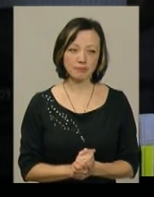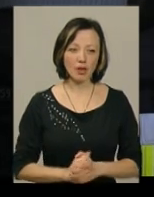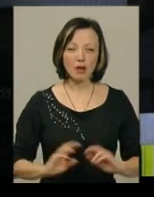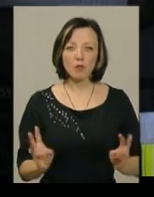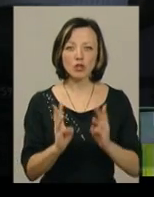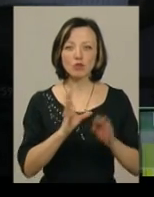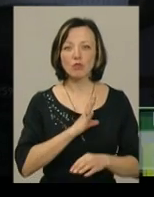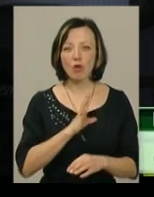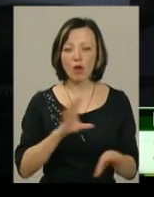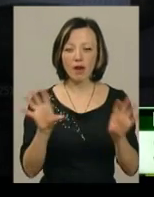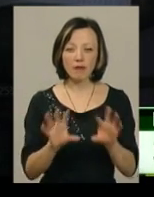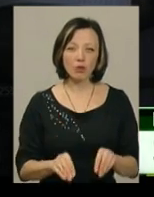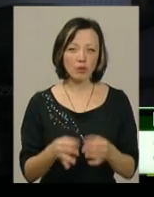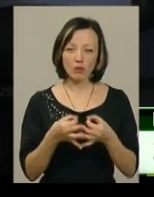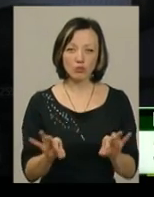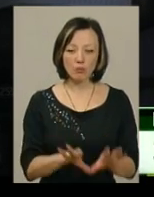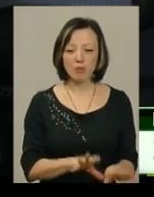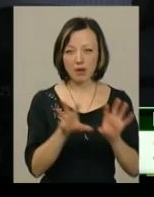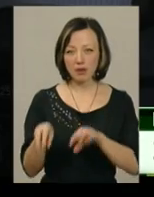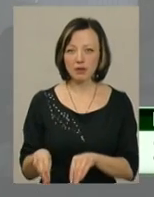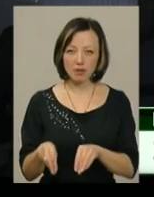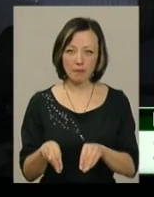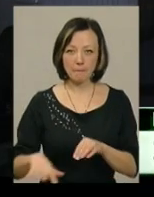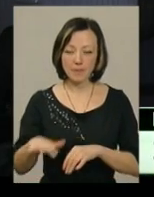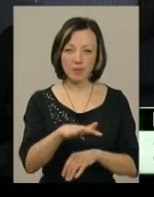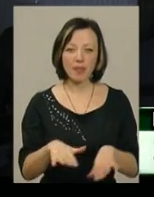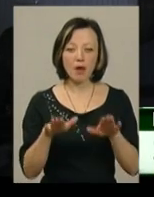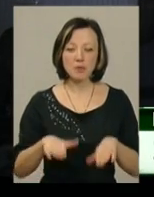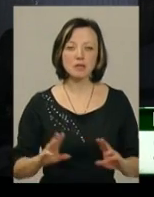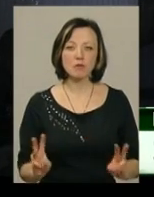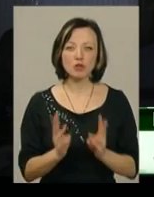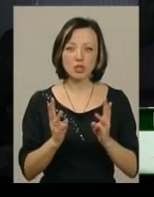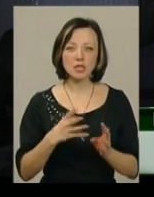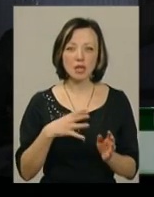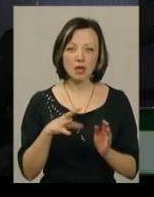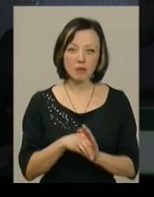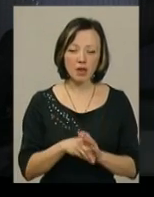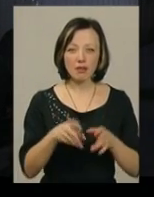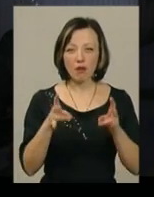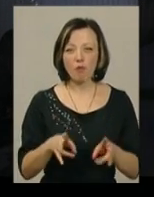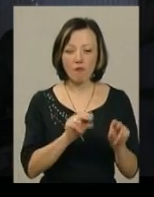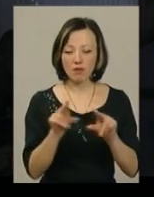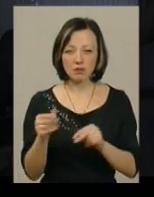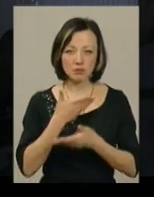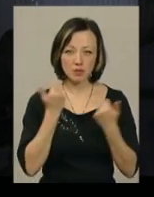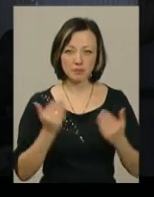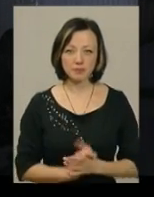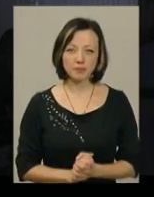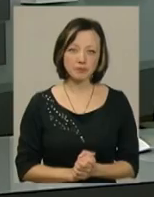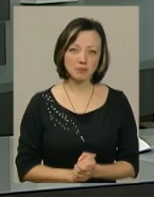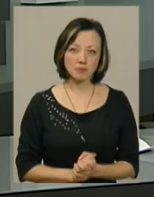Пожежу було ліквідовано та не допущено перекидання на суміжні приміщення. На місці пожежі загиблих та травмованих не виявлено.